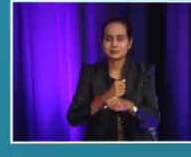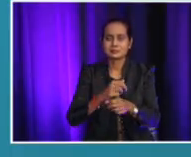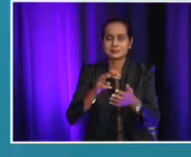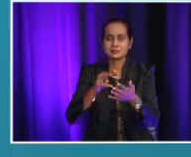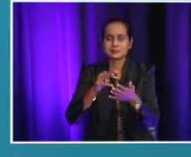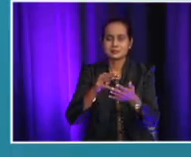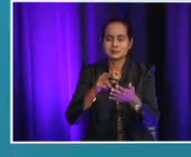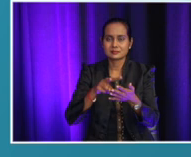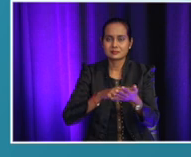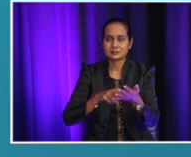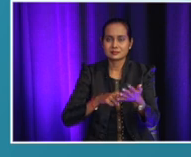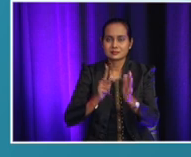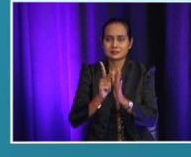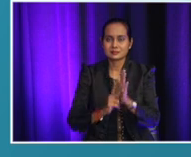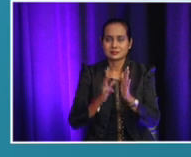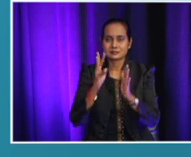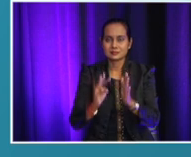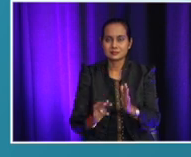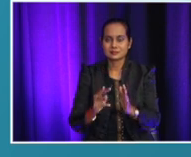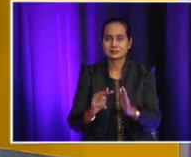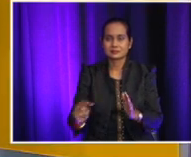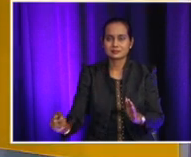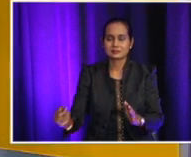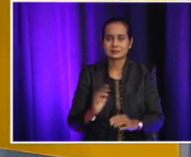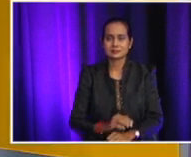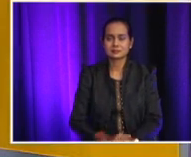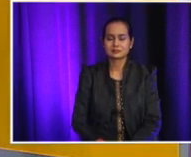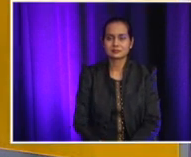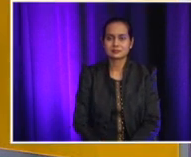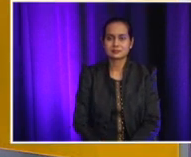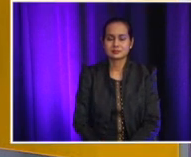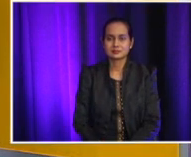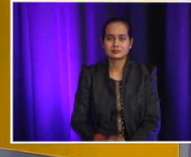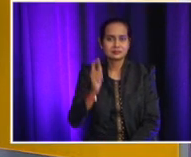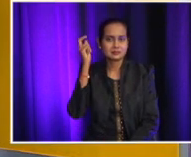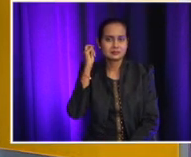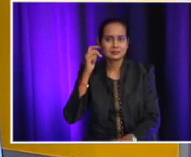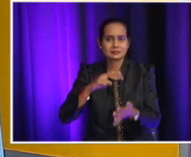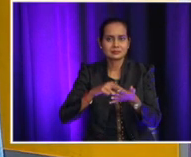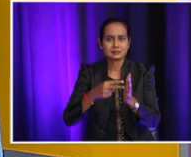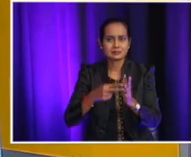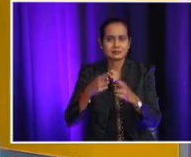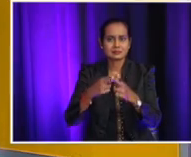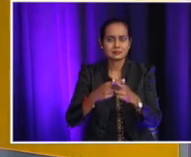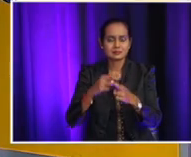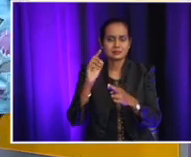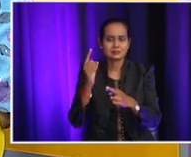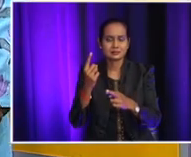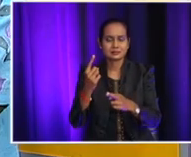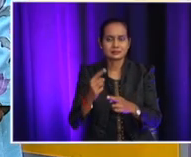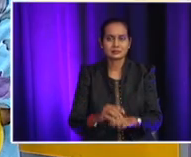lebih terperinci Tadi hanya masuk secara ringkas saja